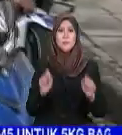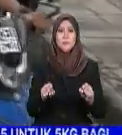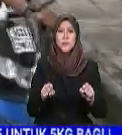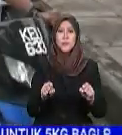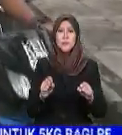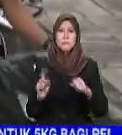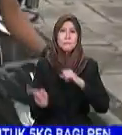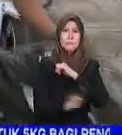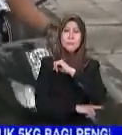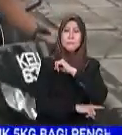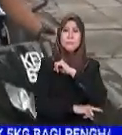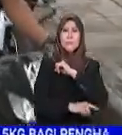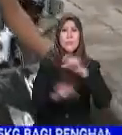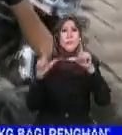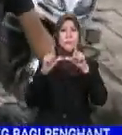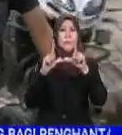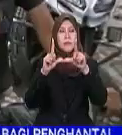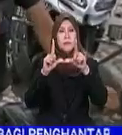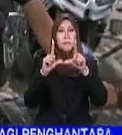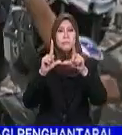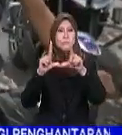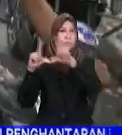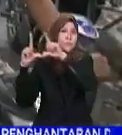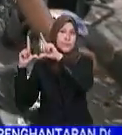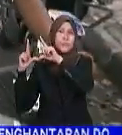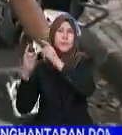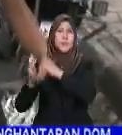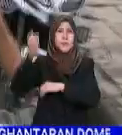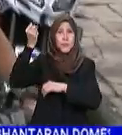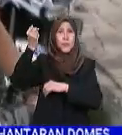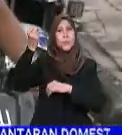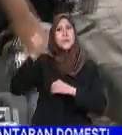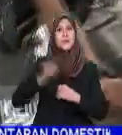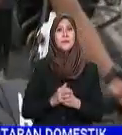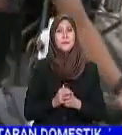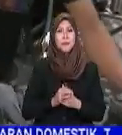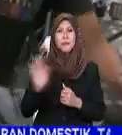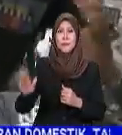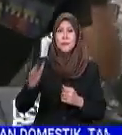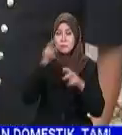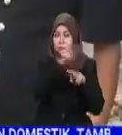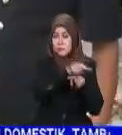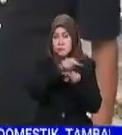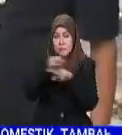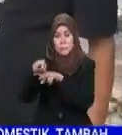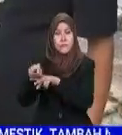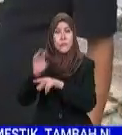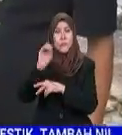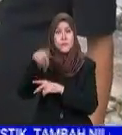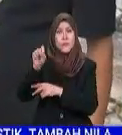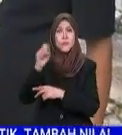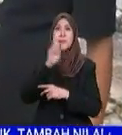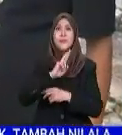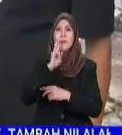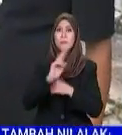merid yang akan menyebabkan lesen memandu digantung. Pejabat berkata demikian selepas membuat tinjauan ops merah JPJ pagi tadi.